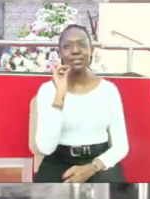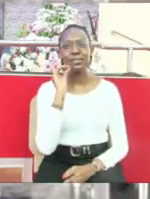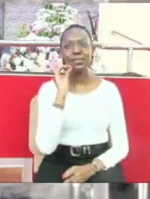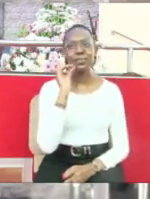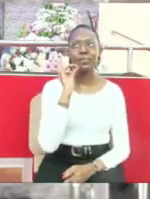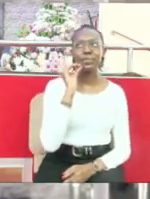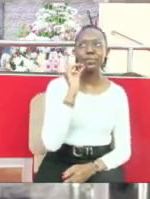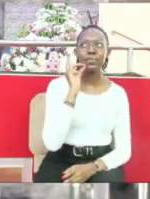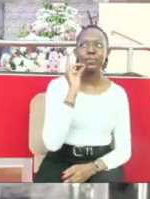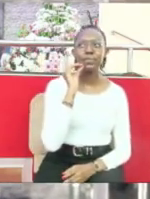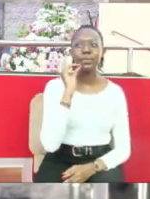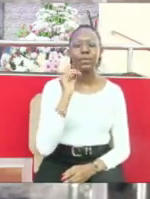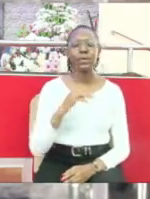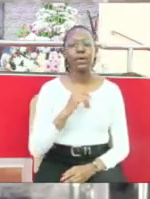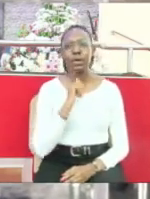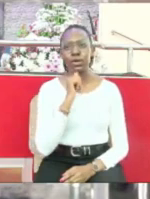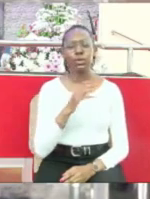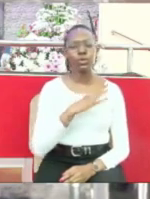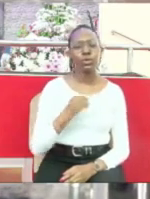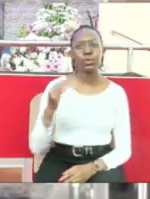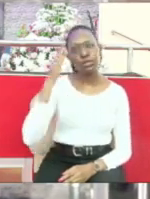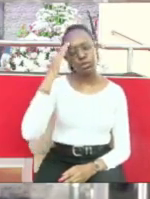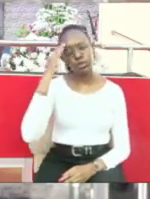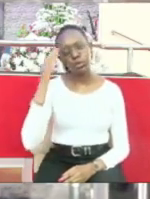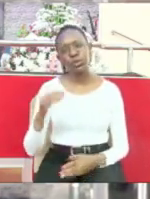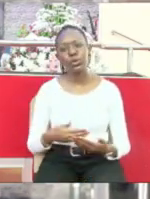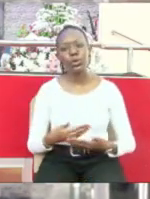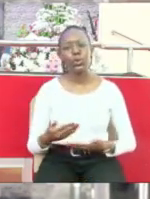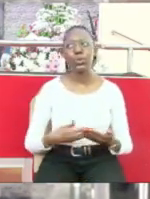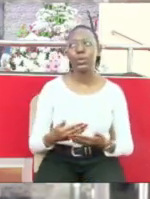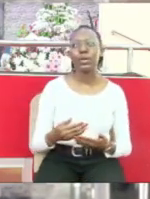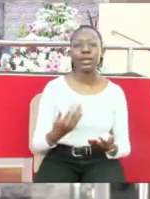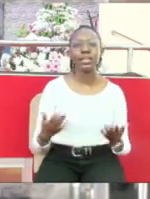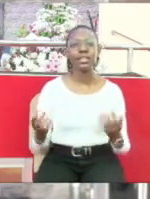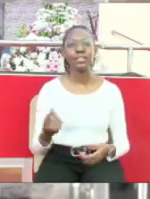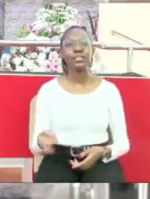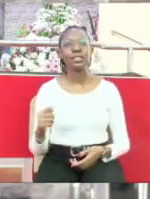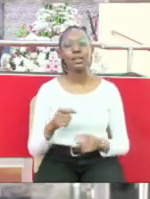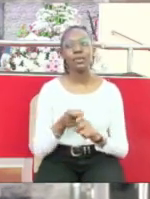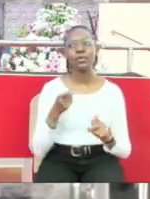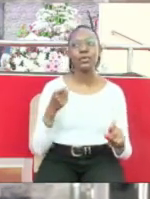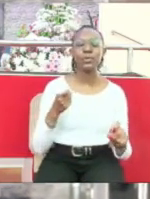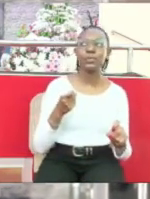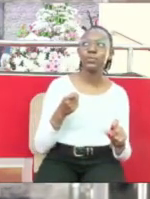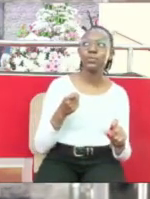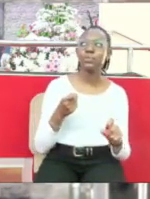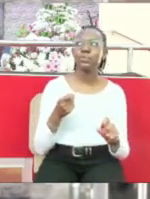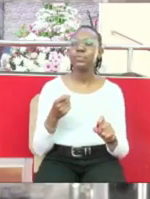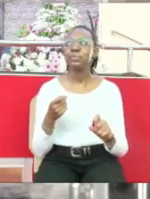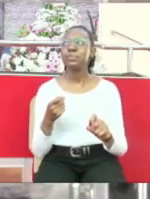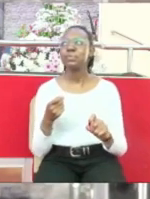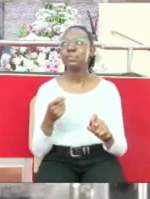it is coming from. Ikija kwa mitende huwa wataki kujua imetoka wapi. But as we walked in some of those kibus, we saw tendes and we enjoyed it.